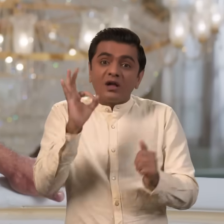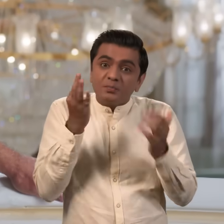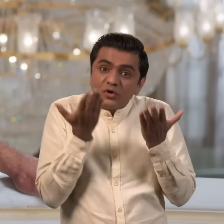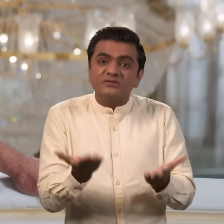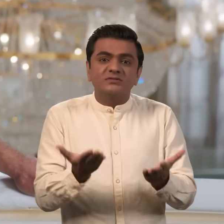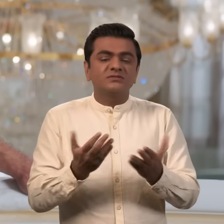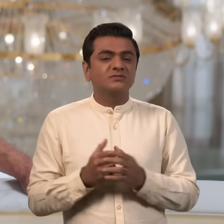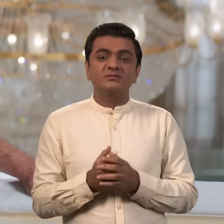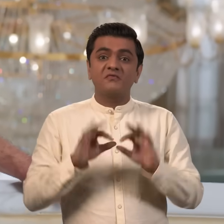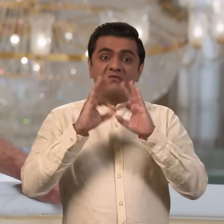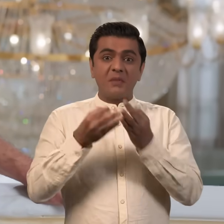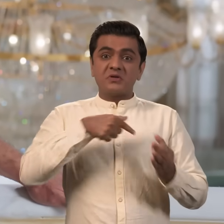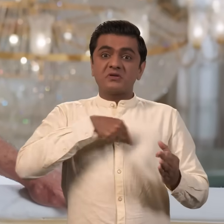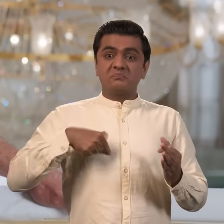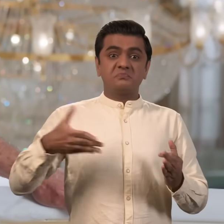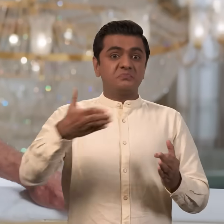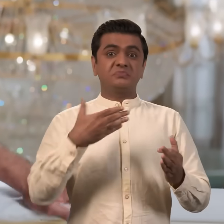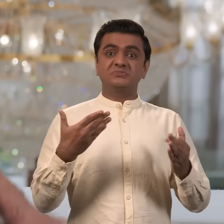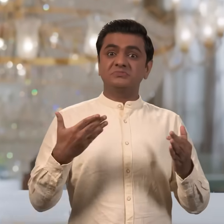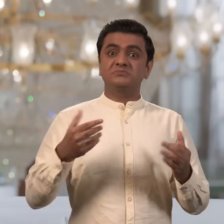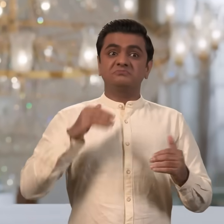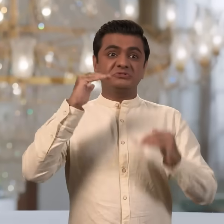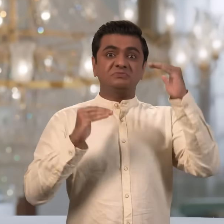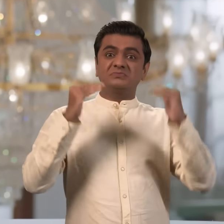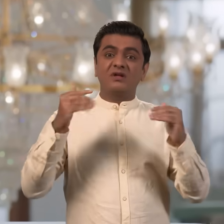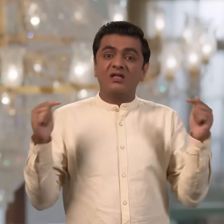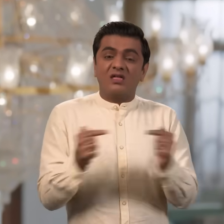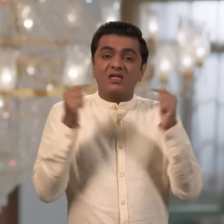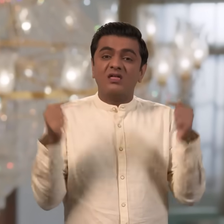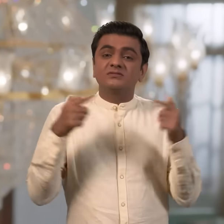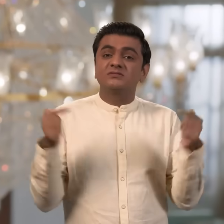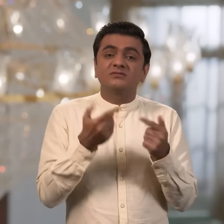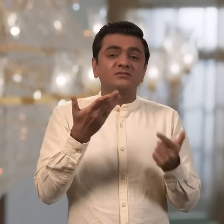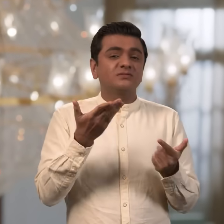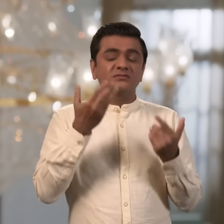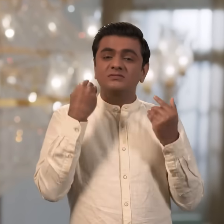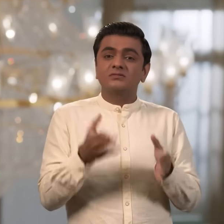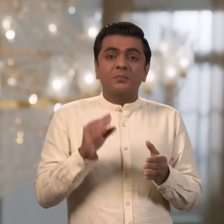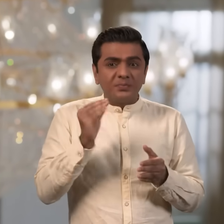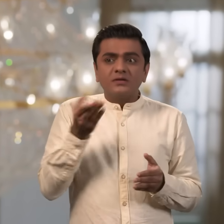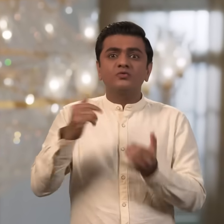हैं रुतबे के लिए। ये कैसा रियल वर्ल्ड है? और इससे तो कहीं ज्यादा